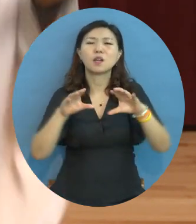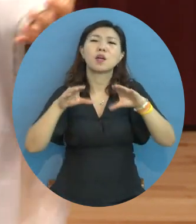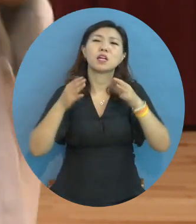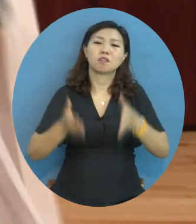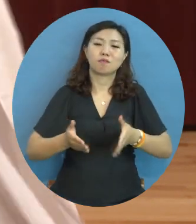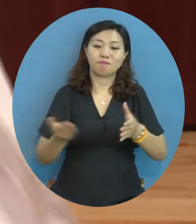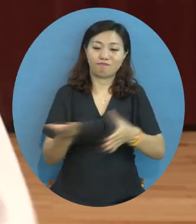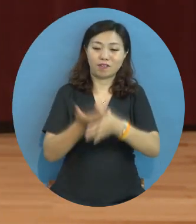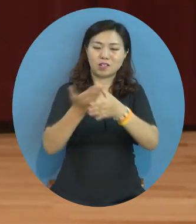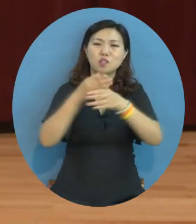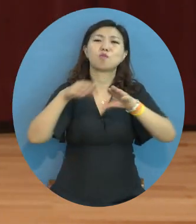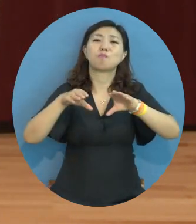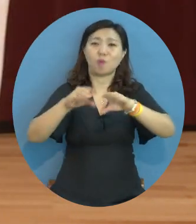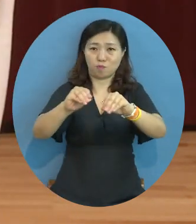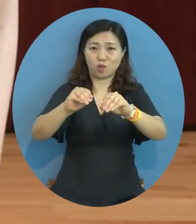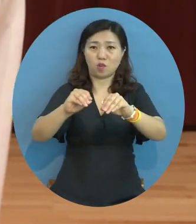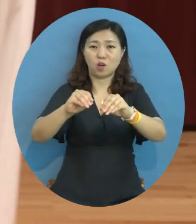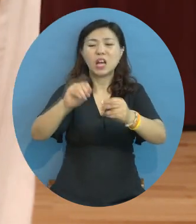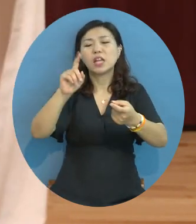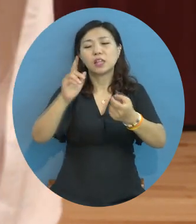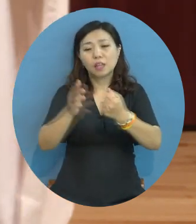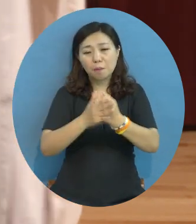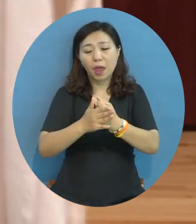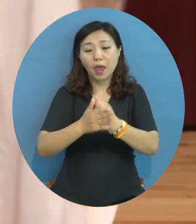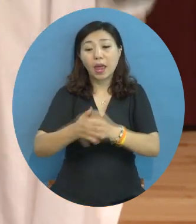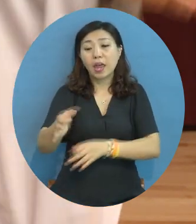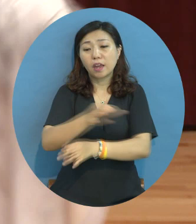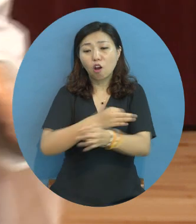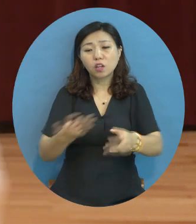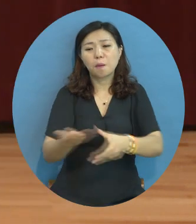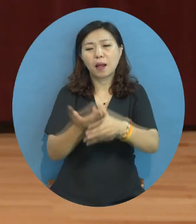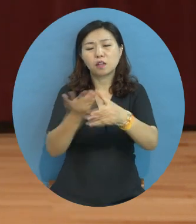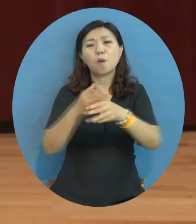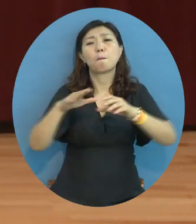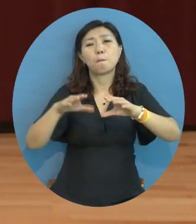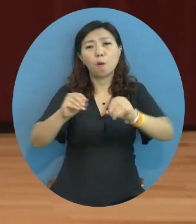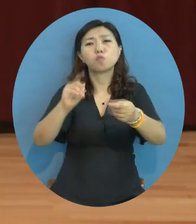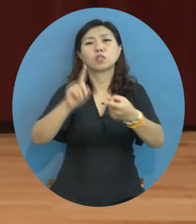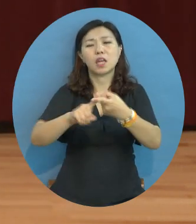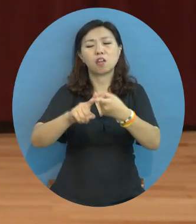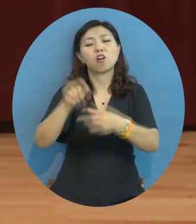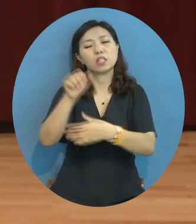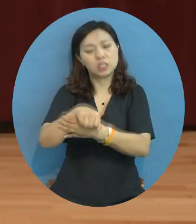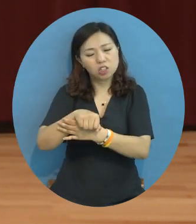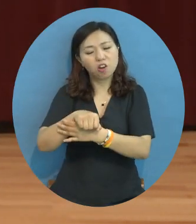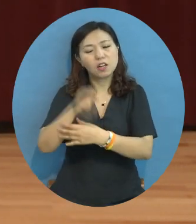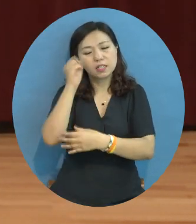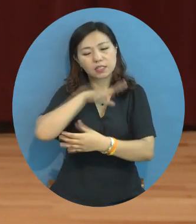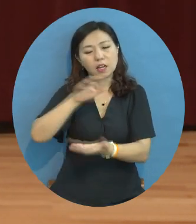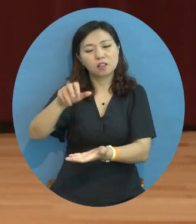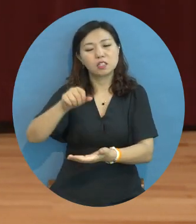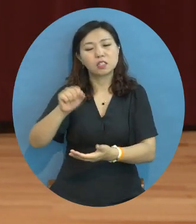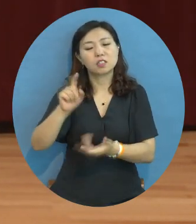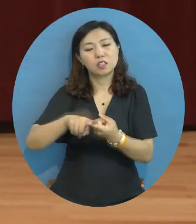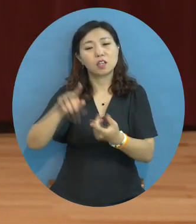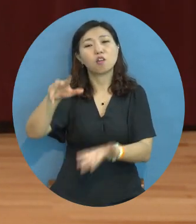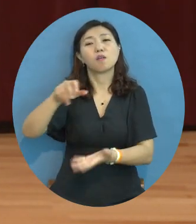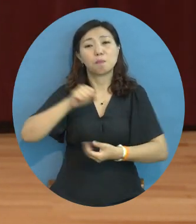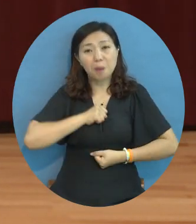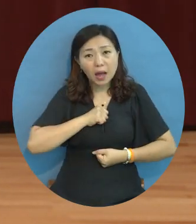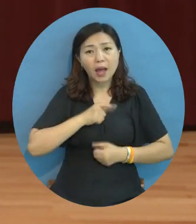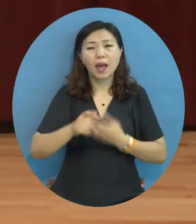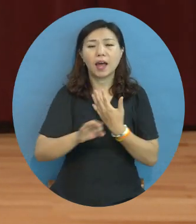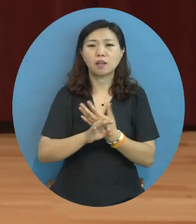이걸 받아들이든지 성장을 조금 더 업그레이드하고 싶으면 북한 개발이라고 하는 새로운 수요를